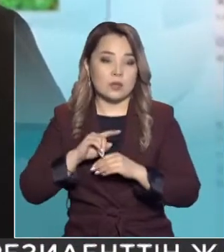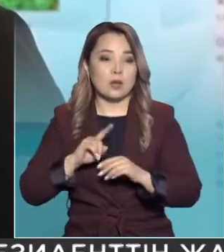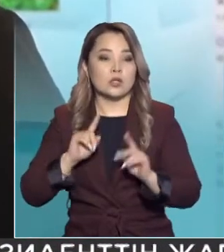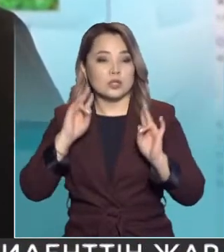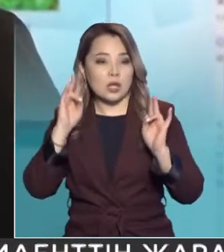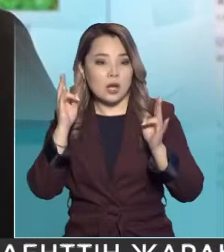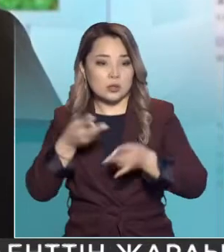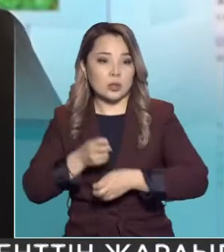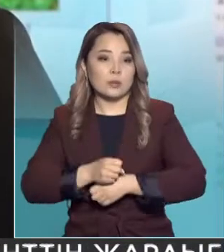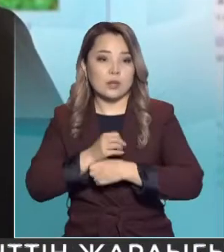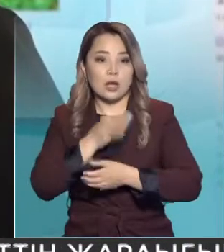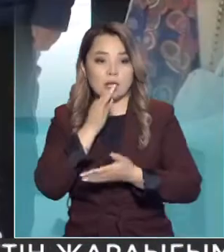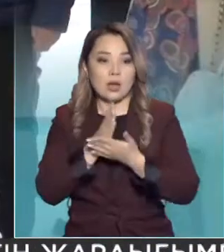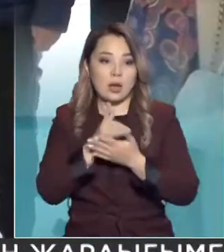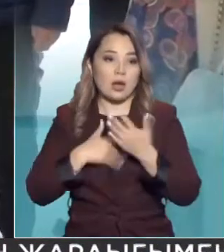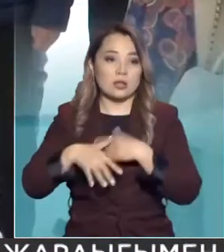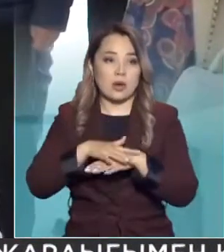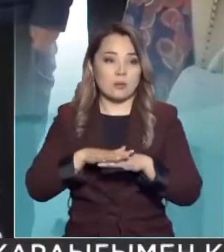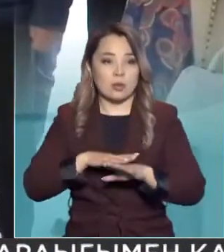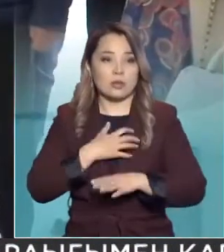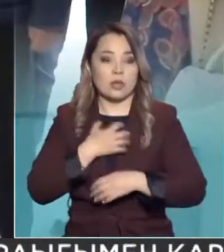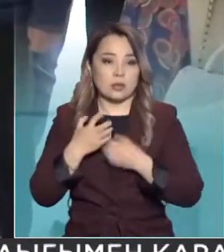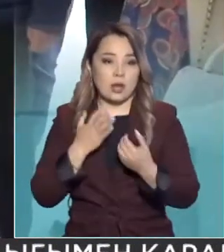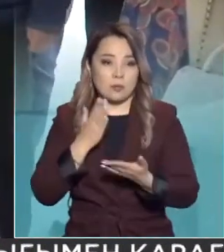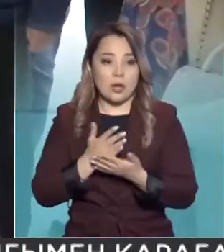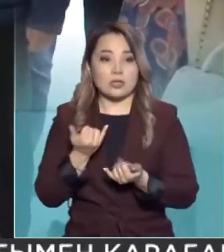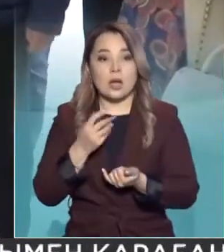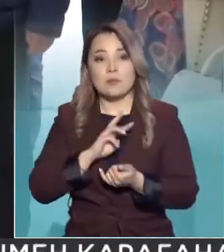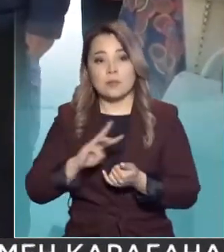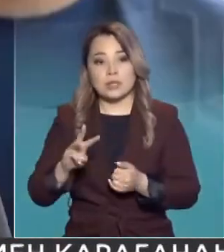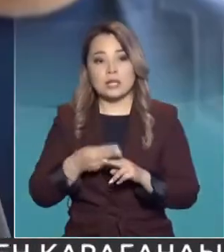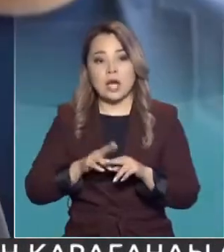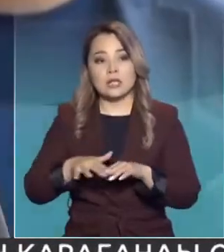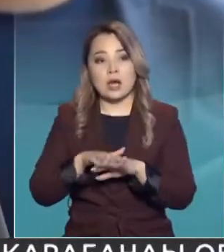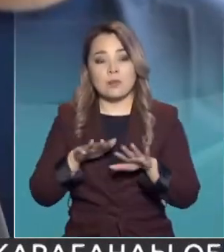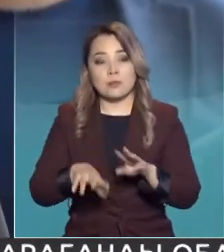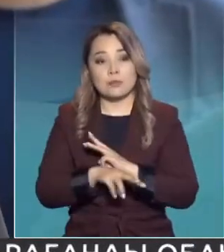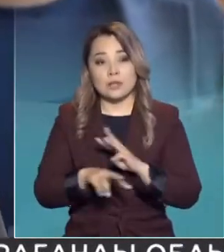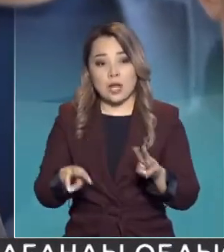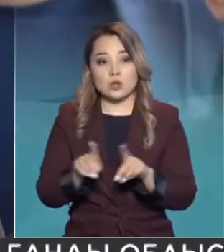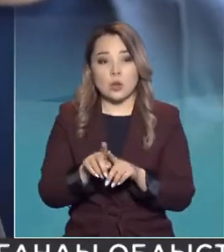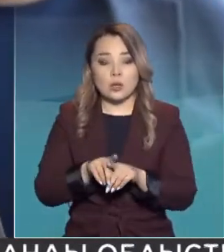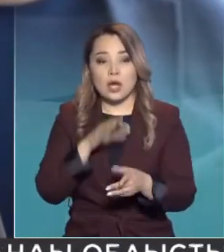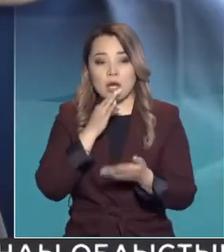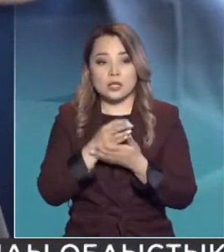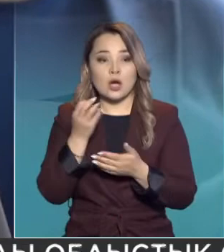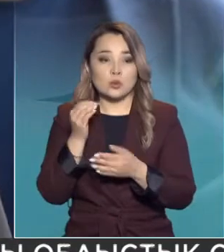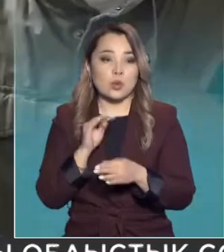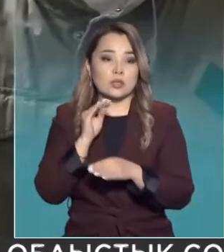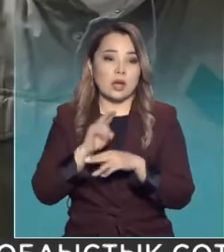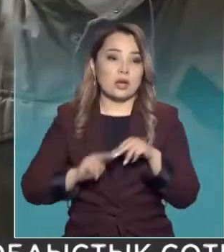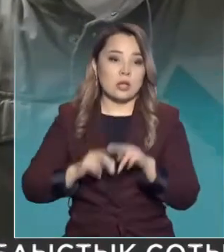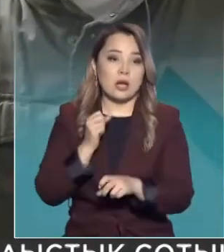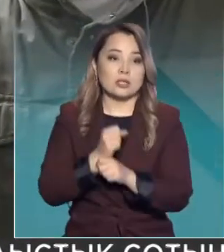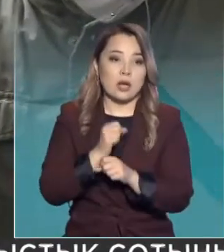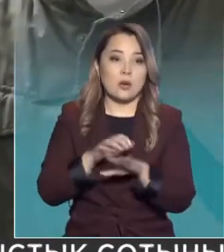ажиотаж түскеннен кейін қант бар. Министр алдағы жылдар тағы бір қант зауыты салыну мүмкін екенін тілге тиек етті. Тек сонда